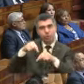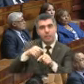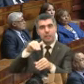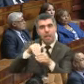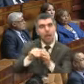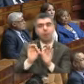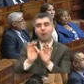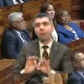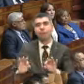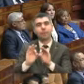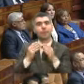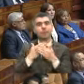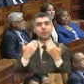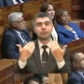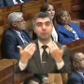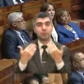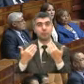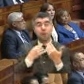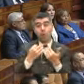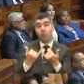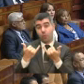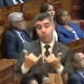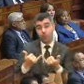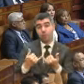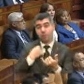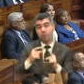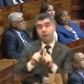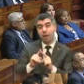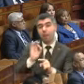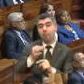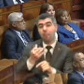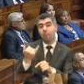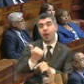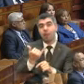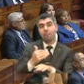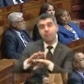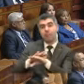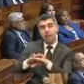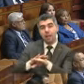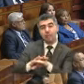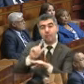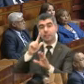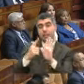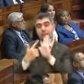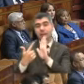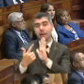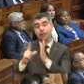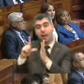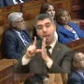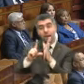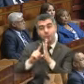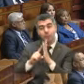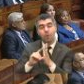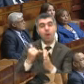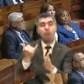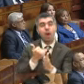وكذلك الآن حان وقت رفع التهميش السياسي الذي يطالهم. لذا فإن تفعيل فصل 17 وتنزيل مقتضيات